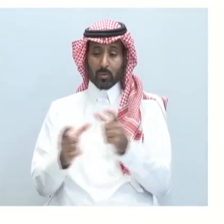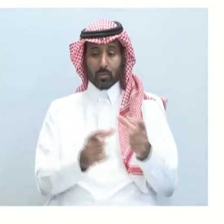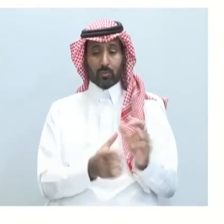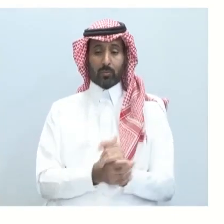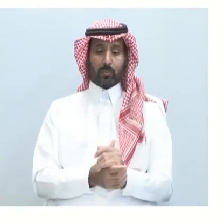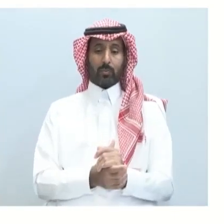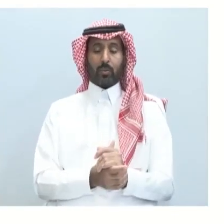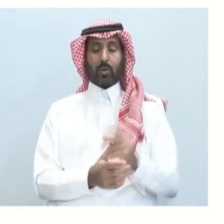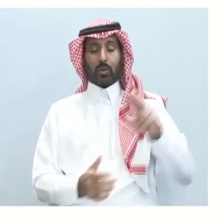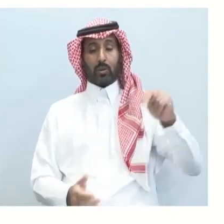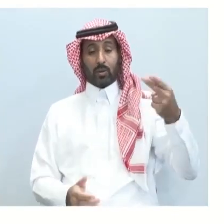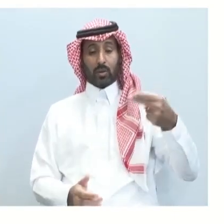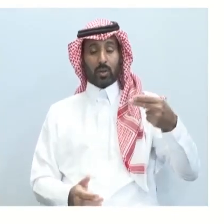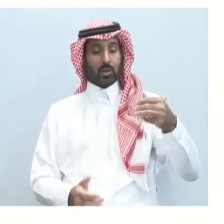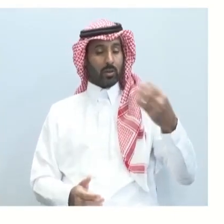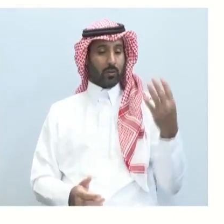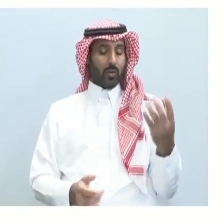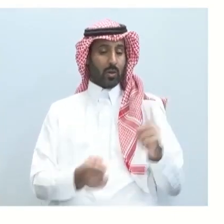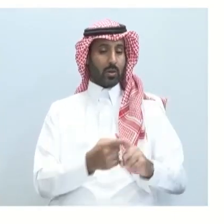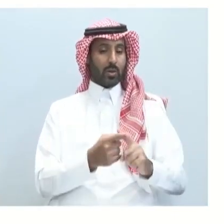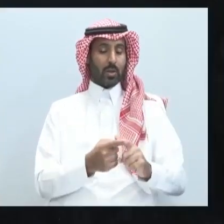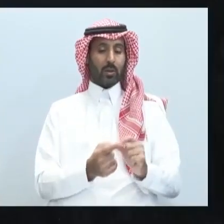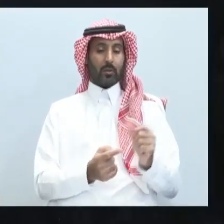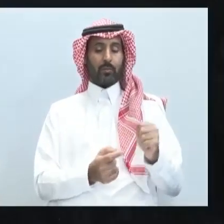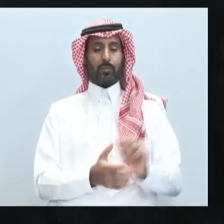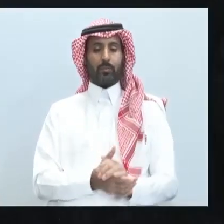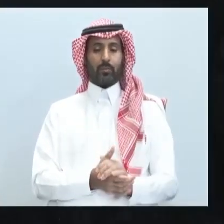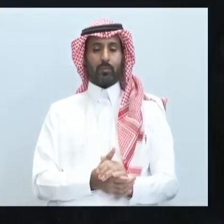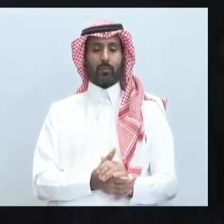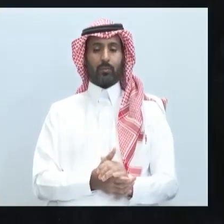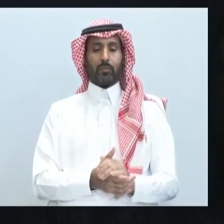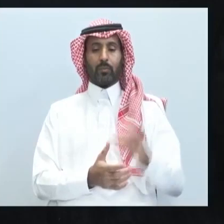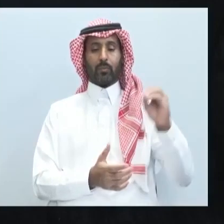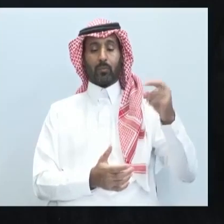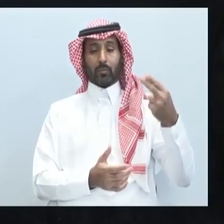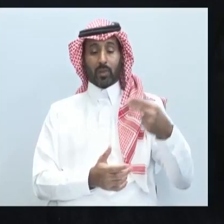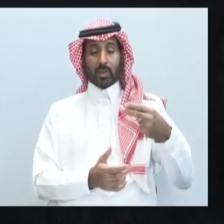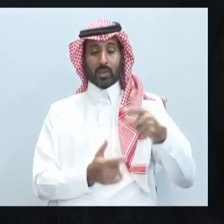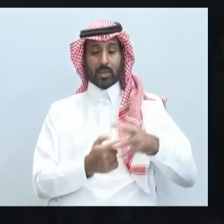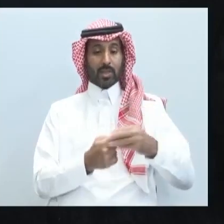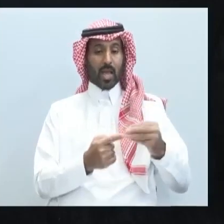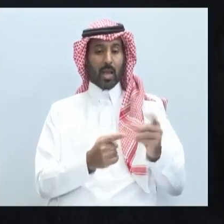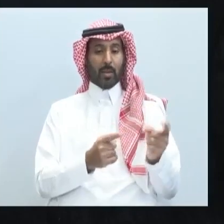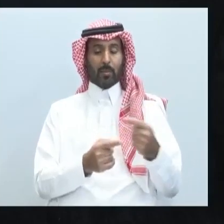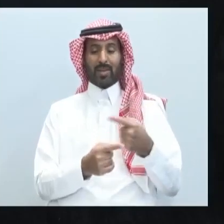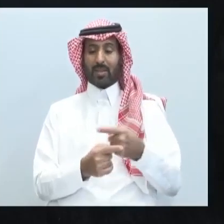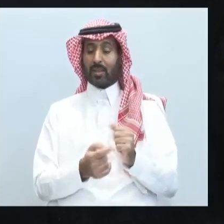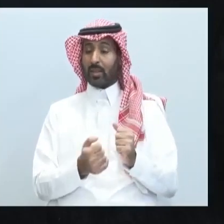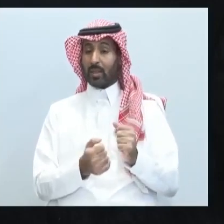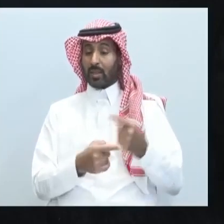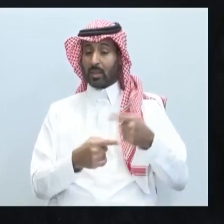بينتج عندي nh3 زائدا اتش تو او اذا في هذه الحاله ما الذي حدث امامك